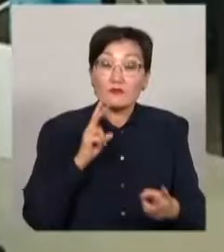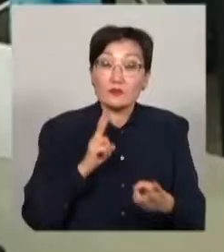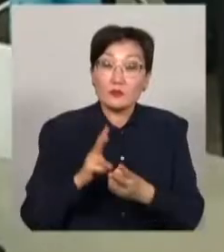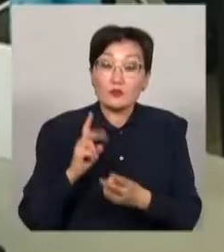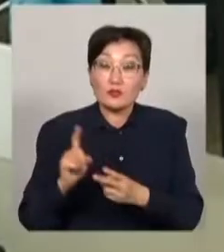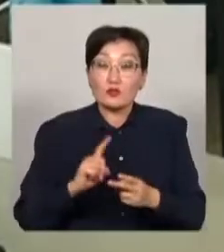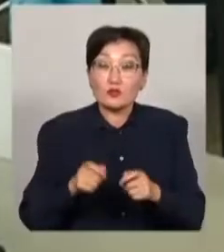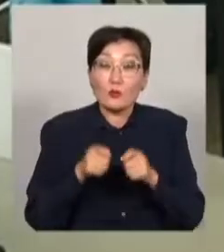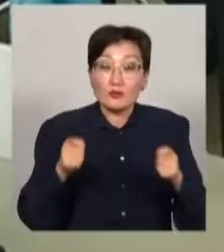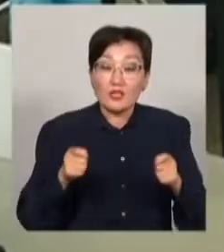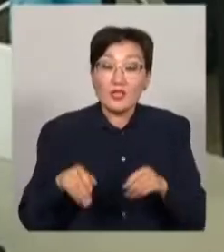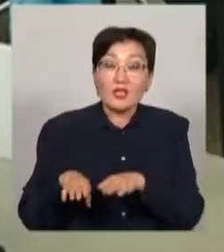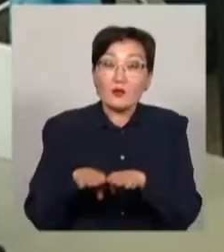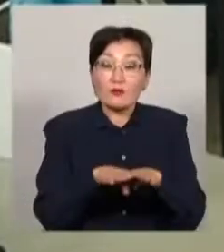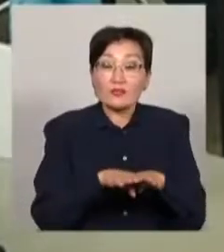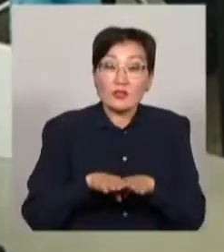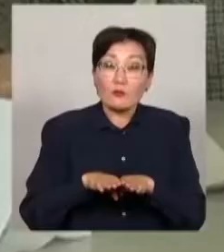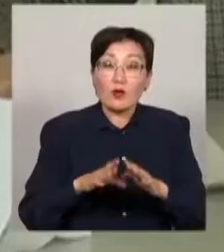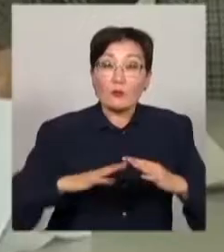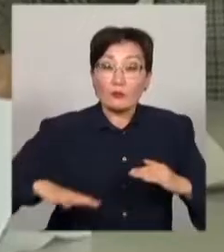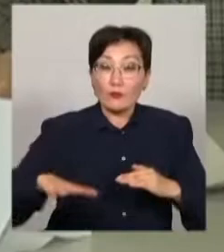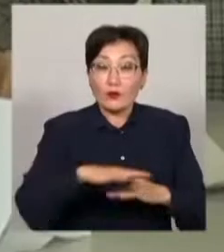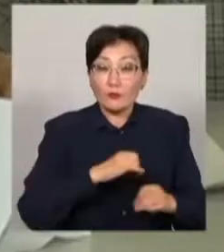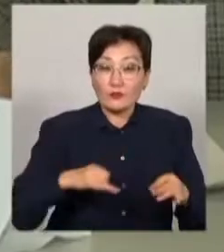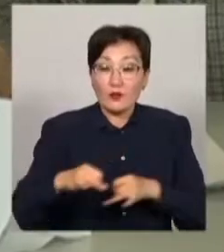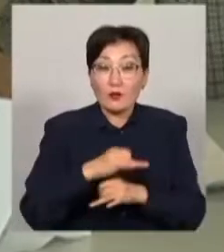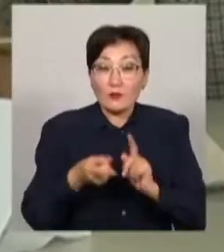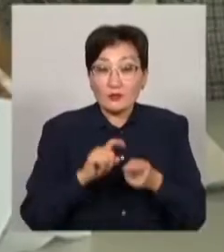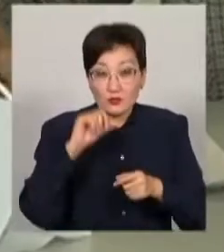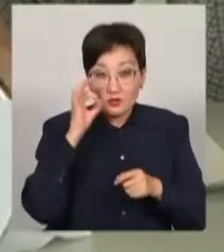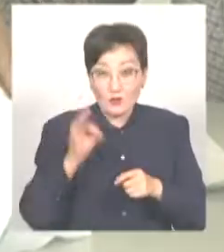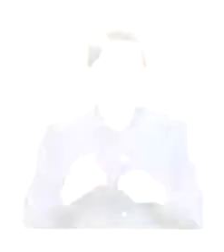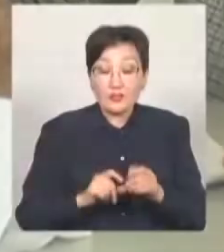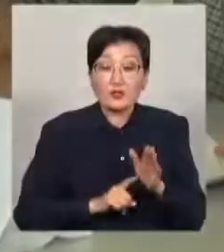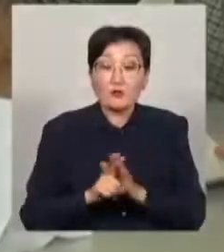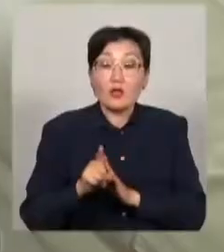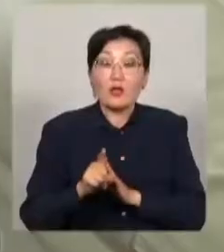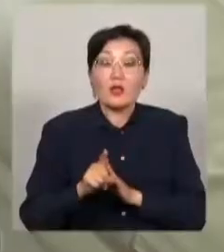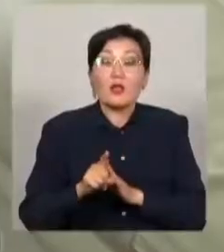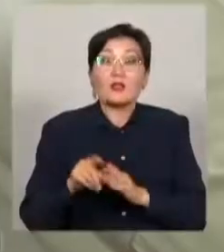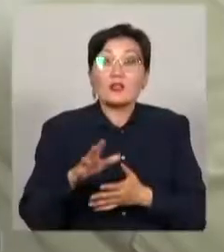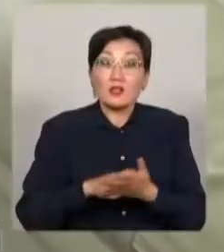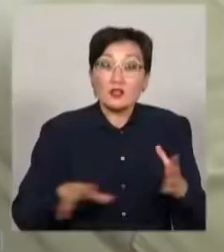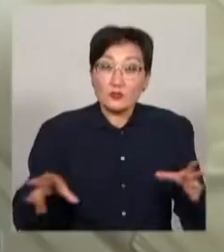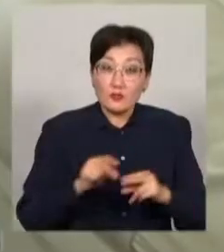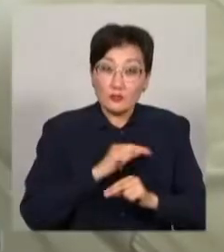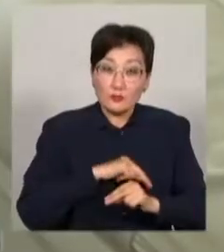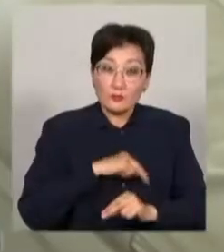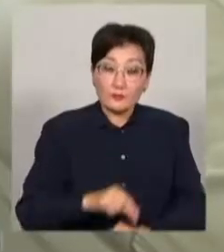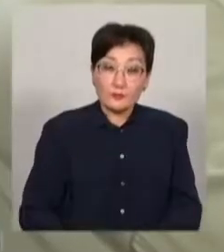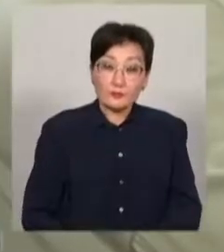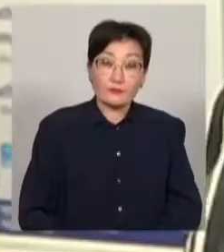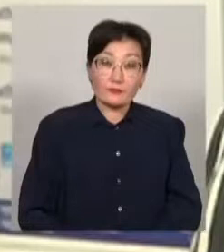встретились, чтобы создать единое поле общения, обменяться опытом и дать старт дальнейшему плодотворному сотрудничеству.